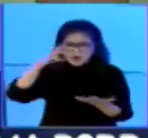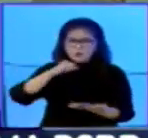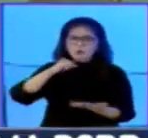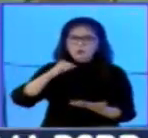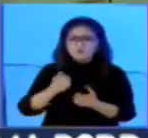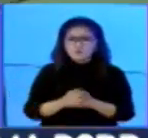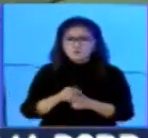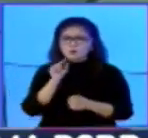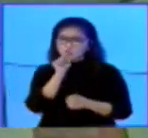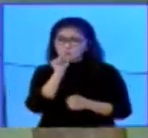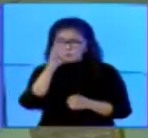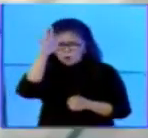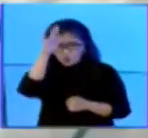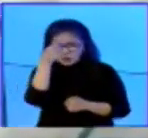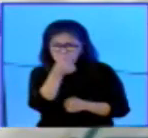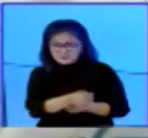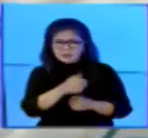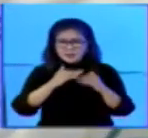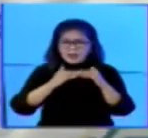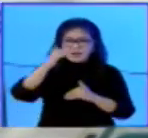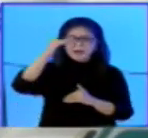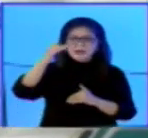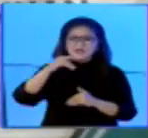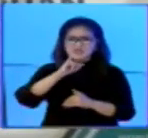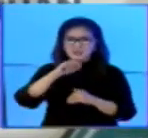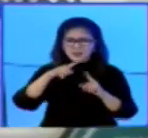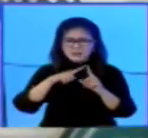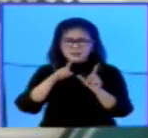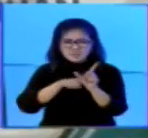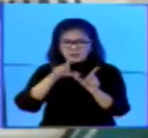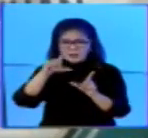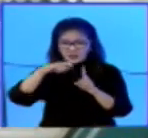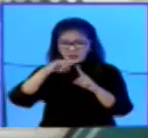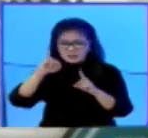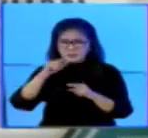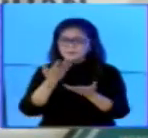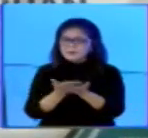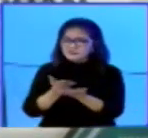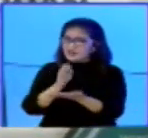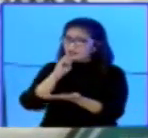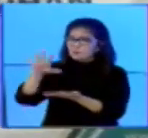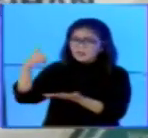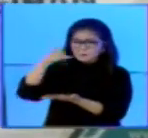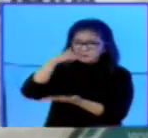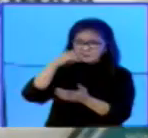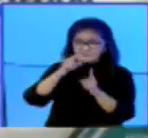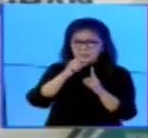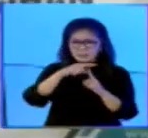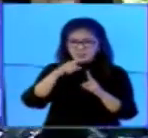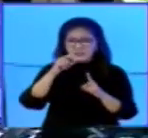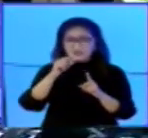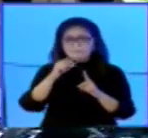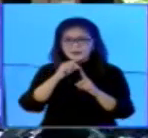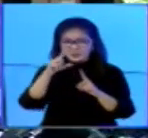Bagi konsumen yang tagihan listriknya melonjak, YLKI meminta untuk segera melaporkan ke call center PT PLN.